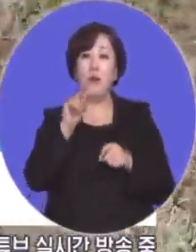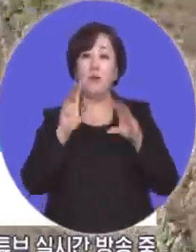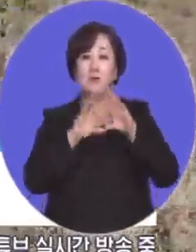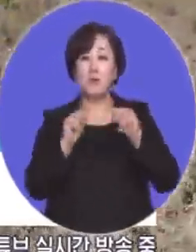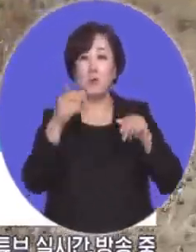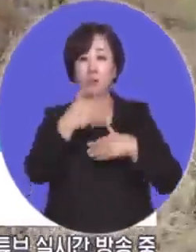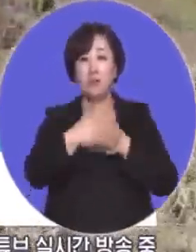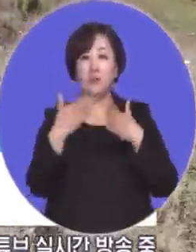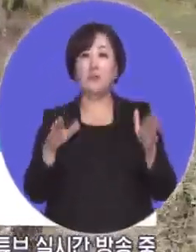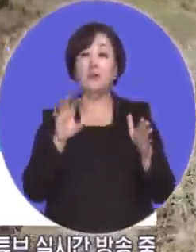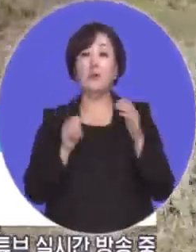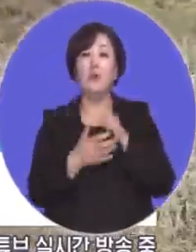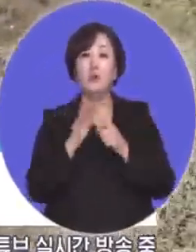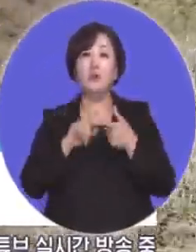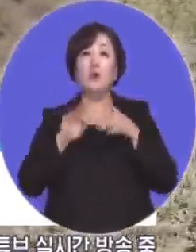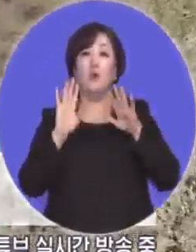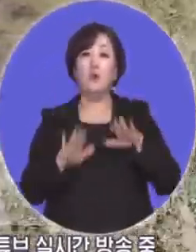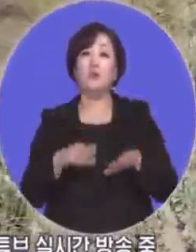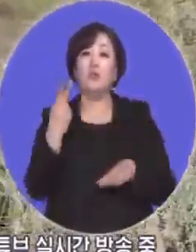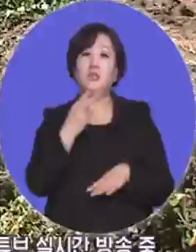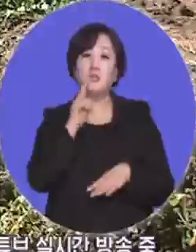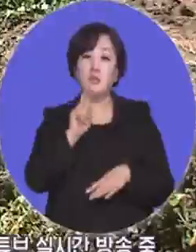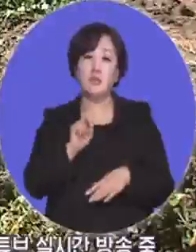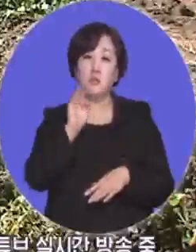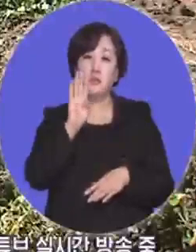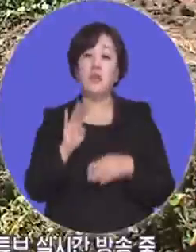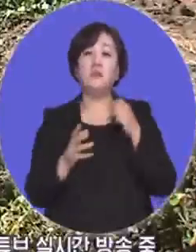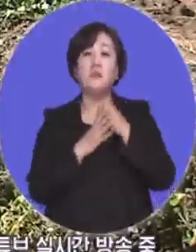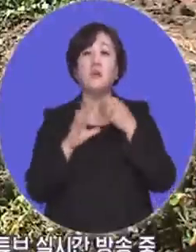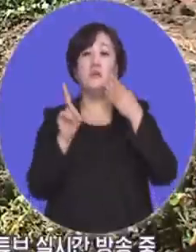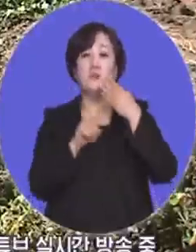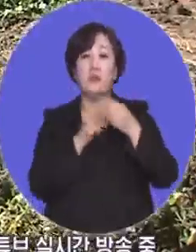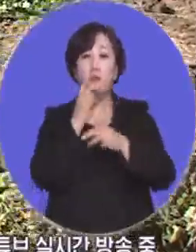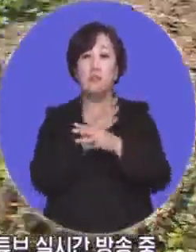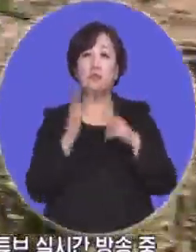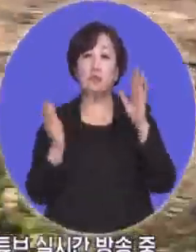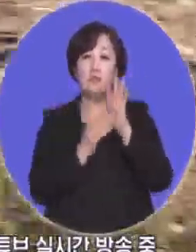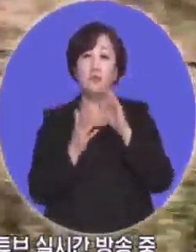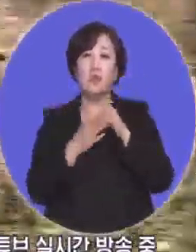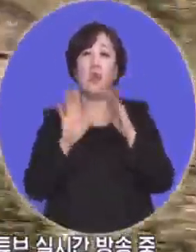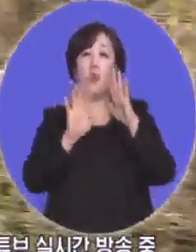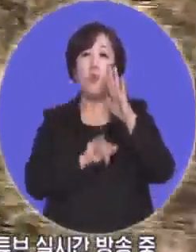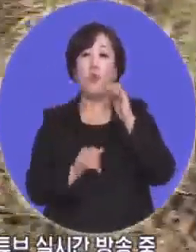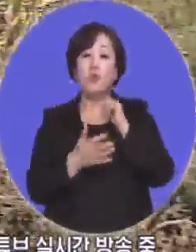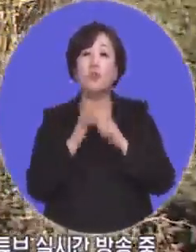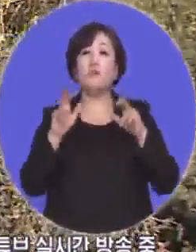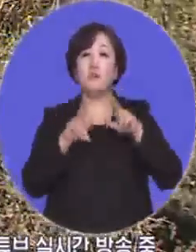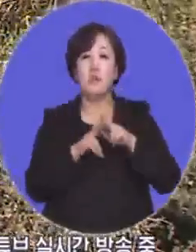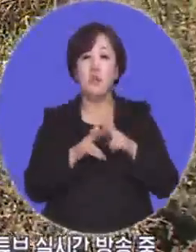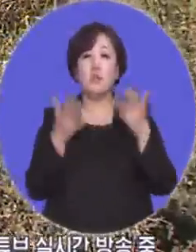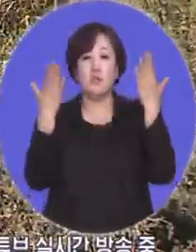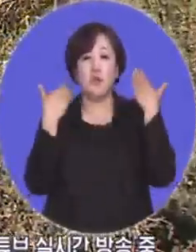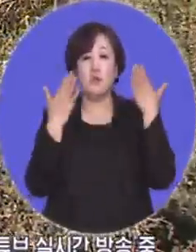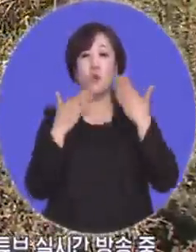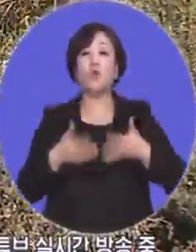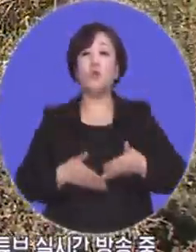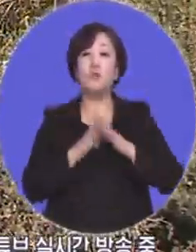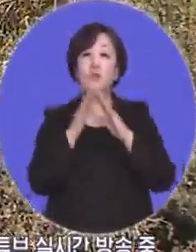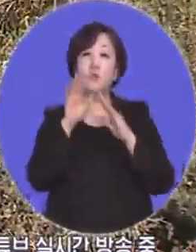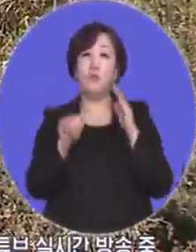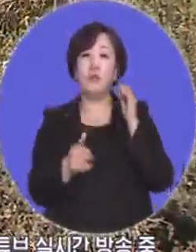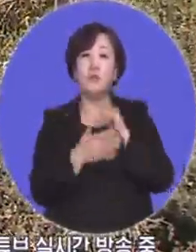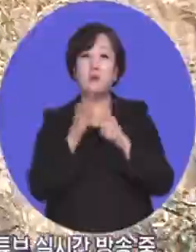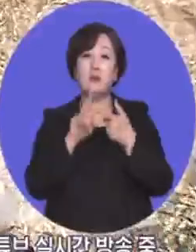부지인데 이곳에 오는 2024년 3월 공립 특수학교가 들어설 예정입니다 울산